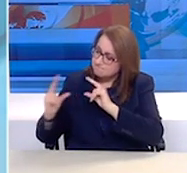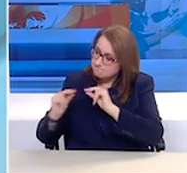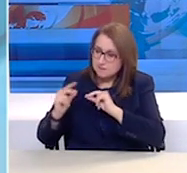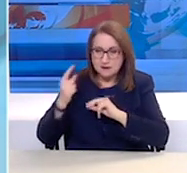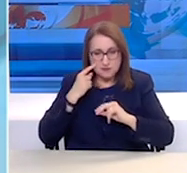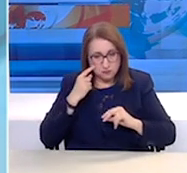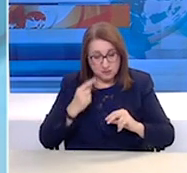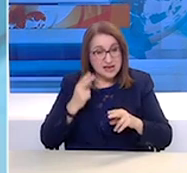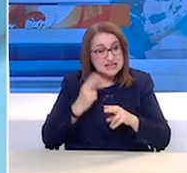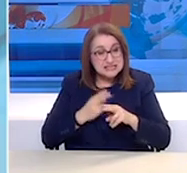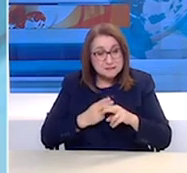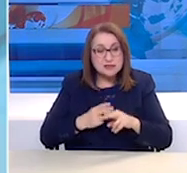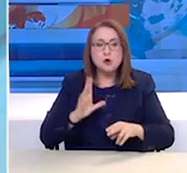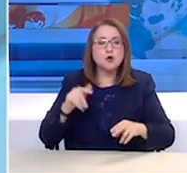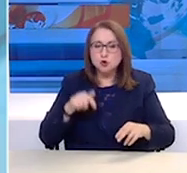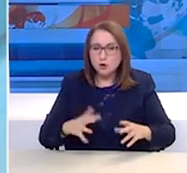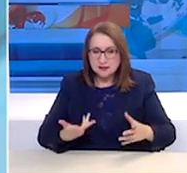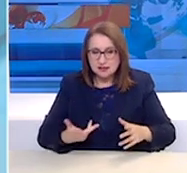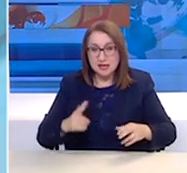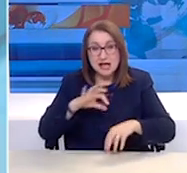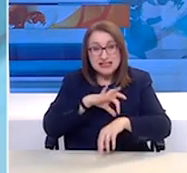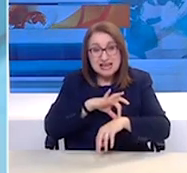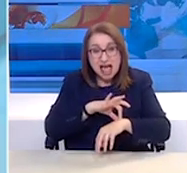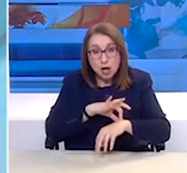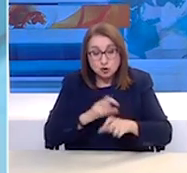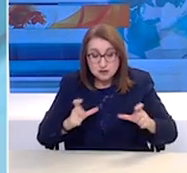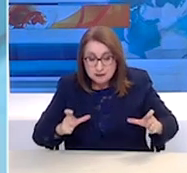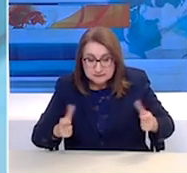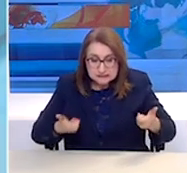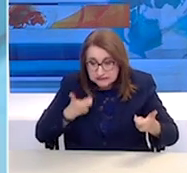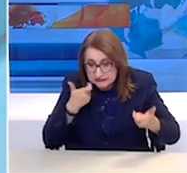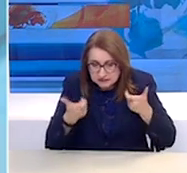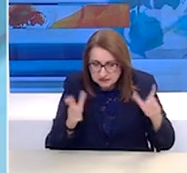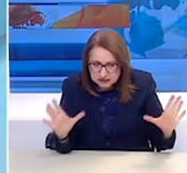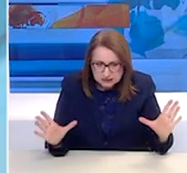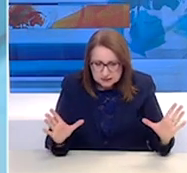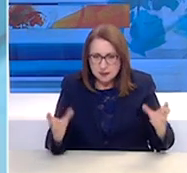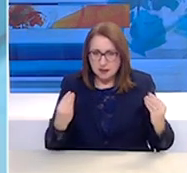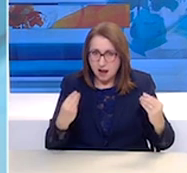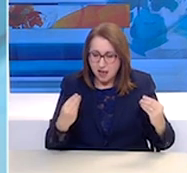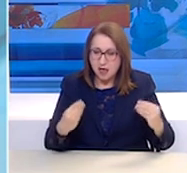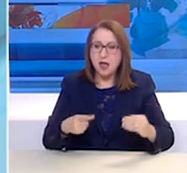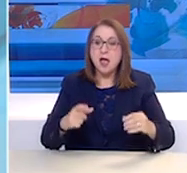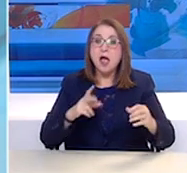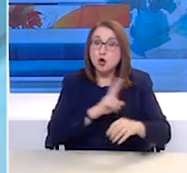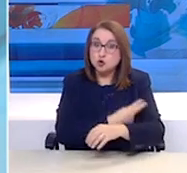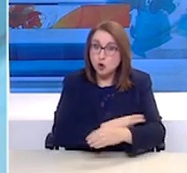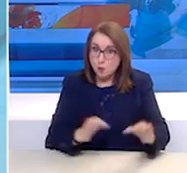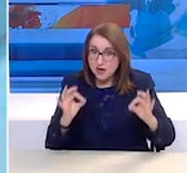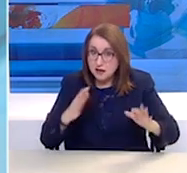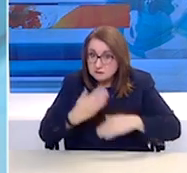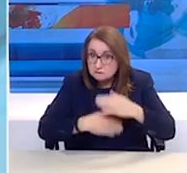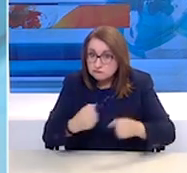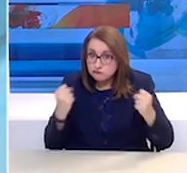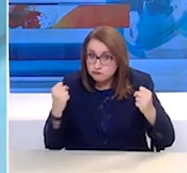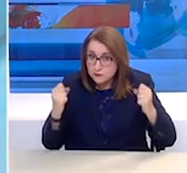να συνεχίσουμε να επιτηρούμε την νόσο πολύ καλά, να έχουμε διαγνωστική επάρκεια, να έχει αντοχή το σύστημα υγείας. Οι ευπαθείς και ευάλωτες ομάδες